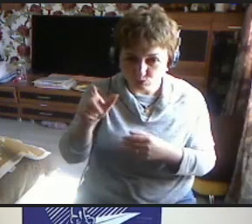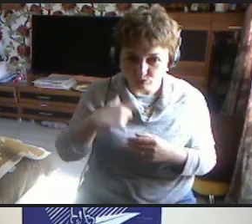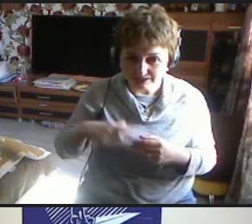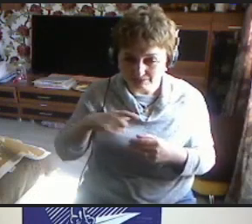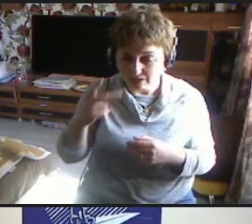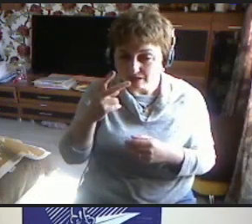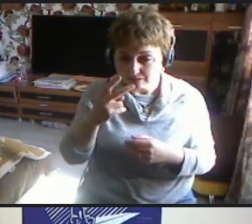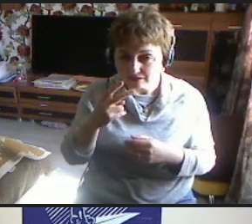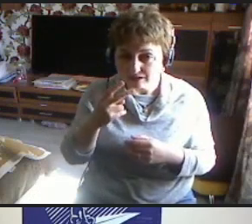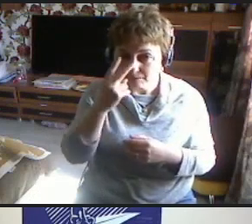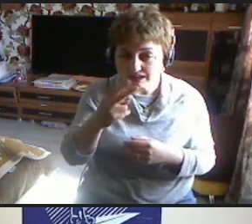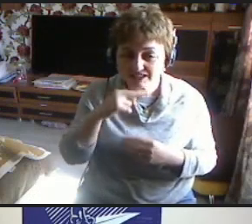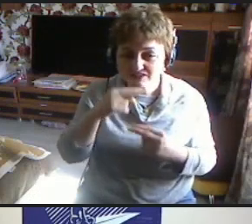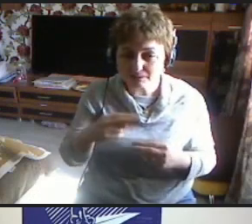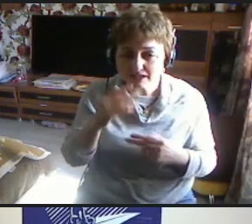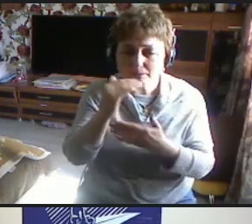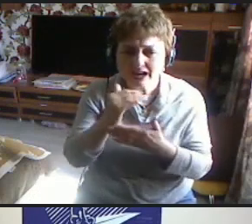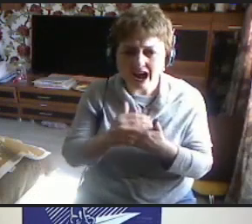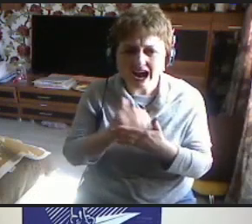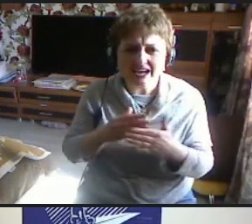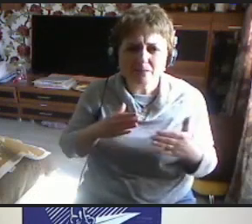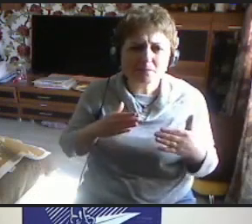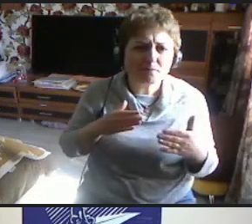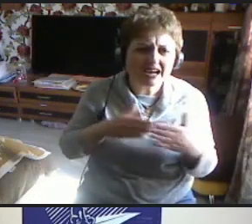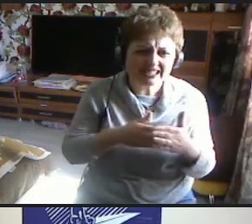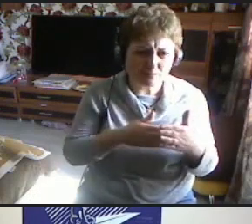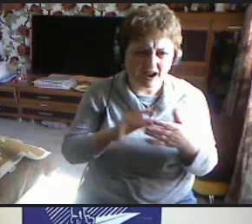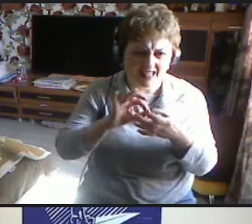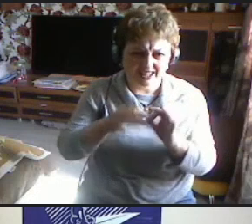Программа должна быть максимально сложна. Но